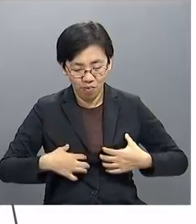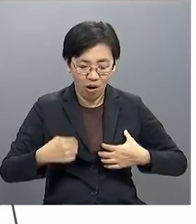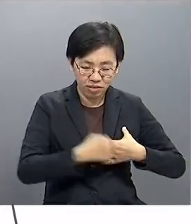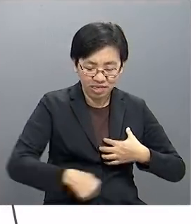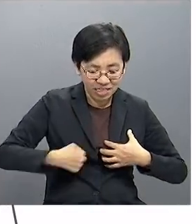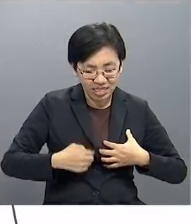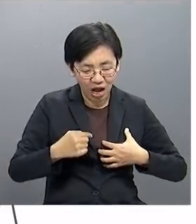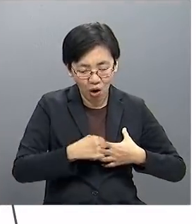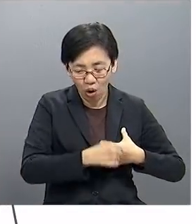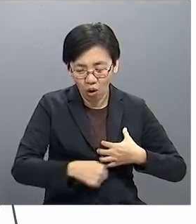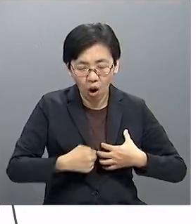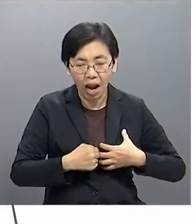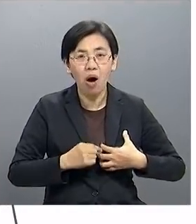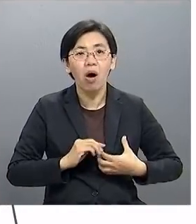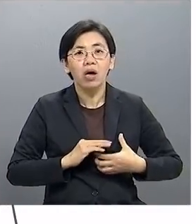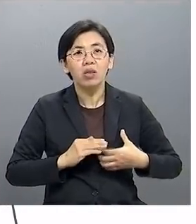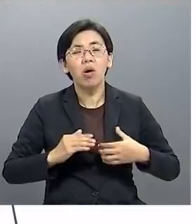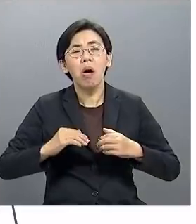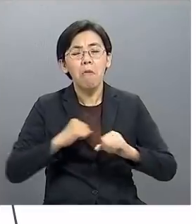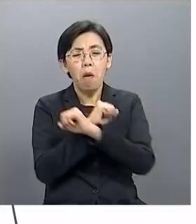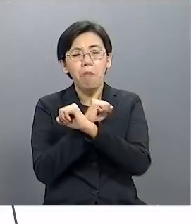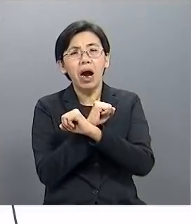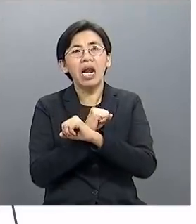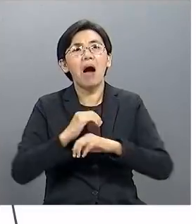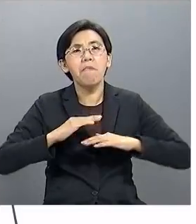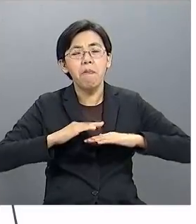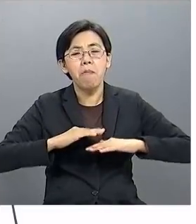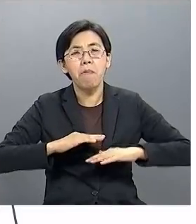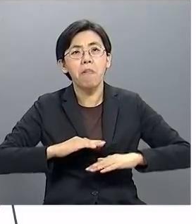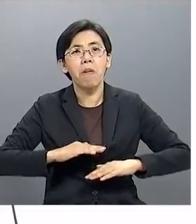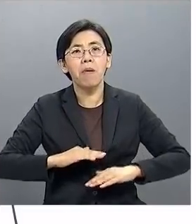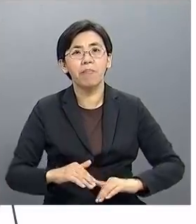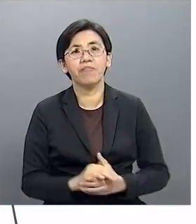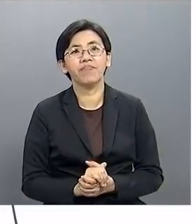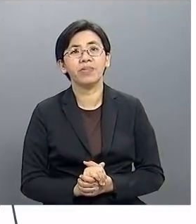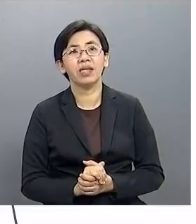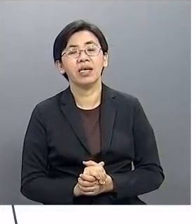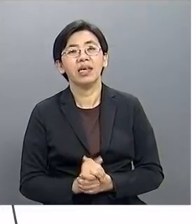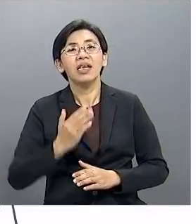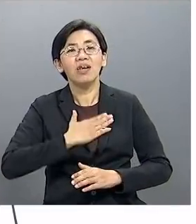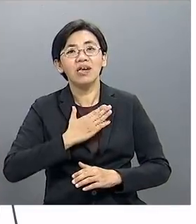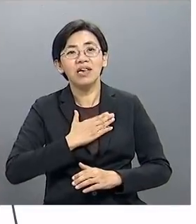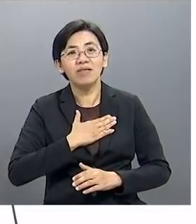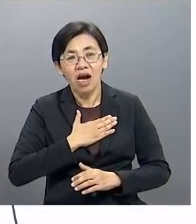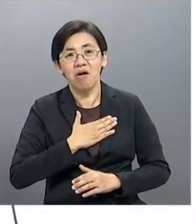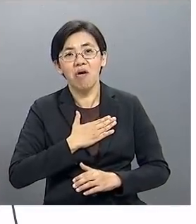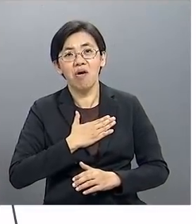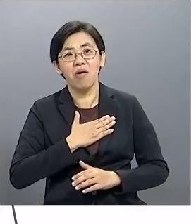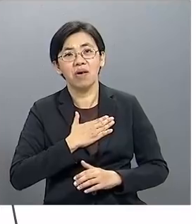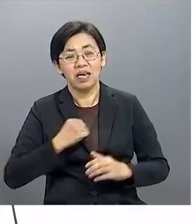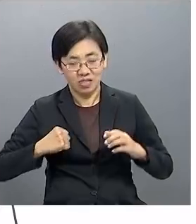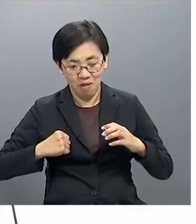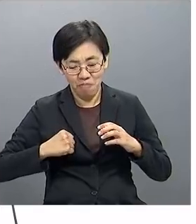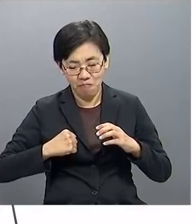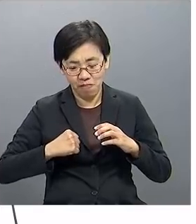อกให้ภูมิต้านทานเราเนี่ยโจมตีเข้ามาที่อวัยวะหมายถึงว่าภูมิต้านทานตัวเราเองนี่แหละที่ปล่อยสารอักเสบที่ภาษาอังกฤษเรียกว่าไซโต